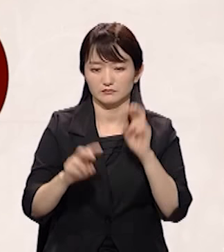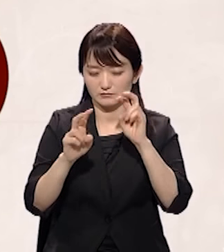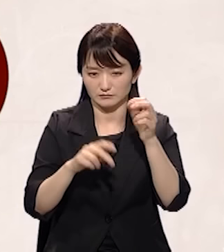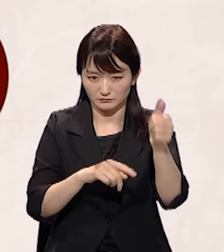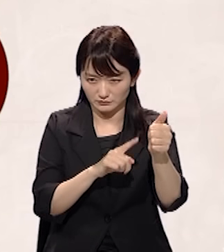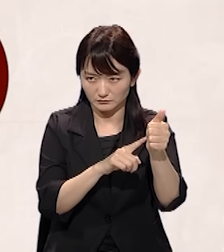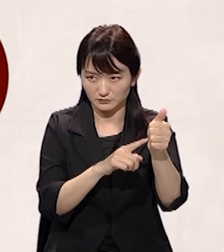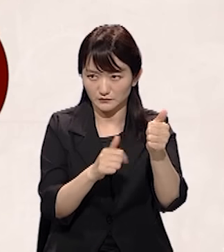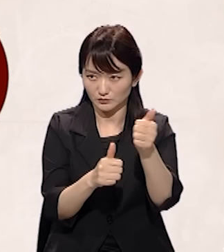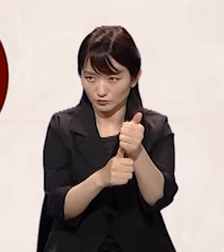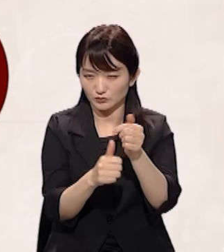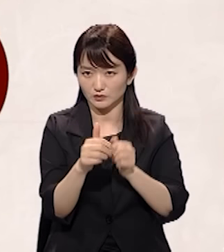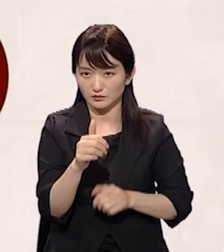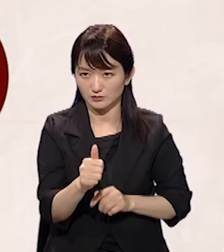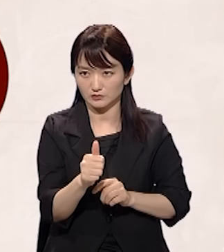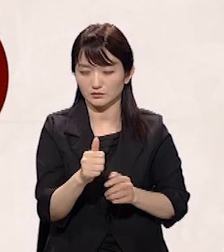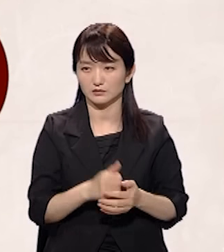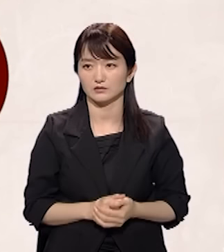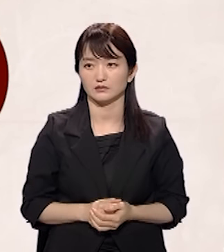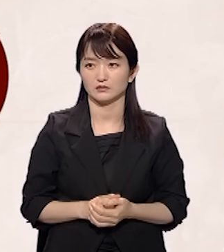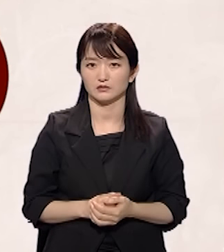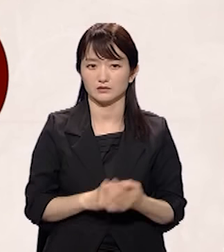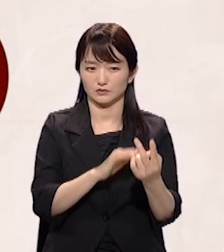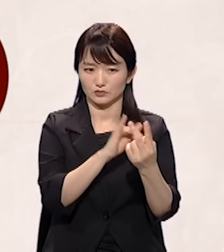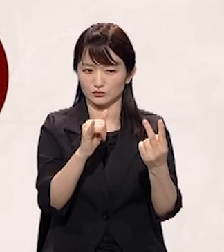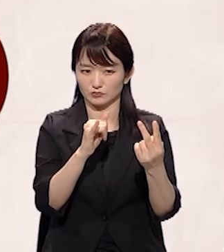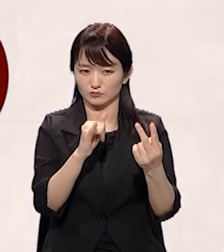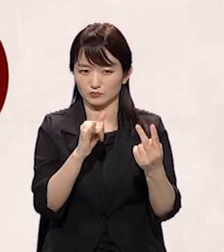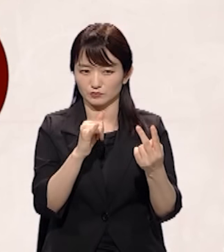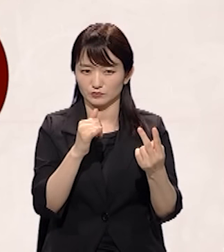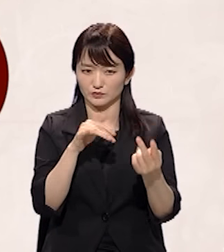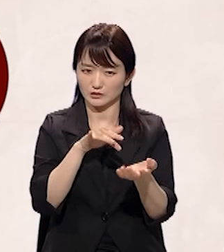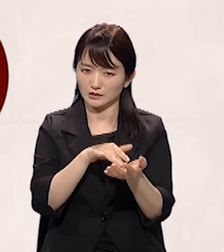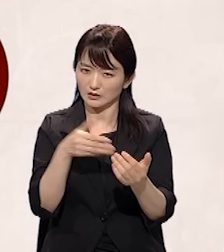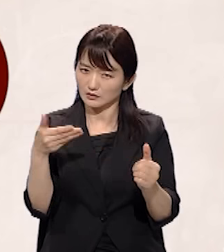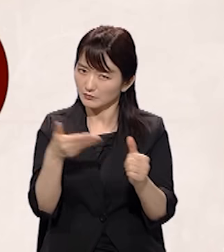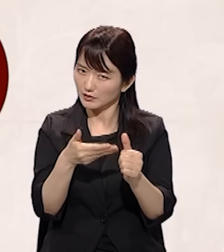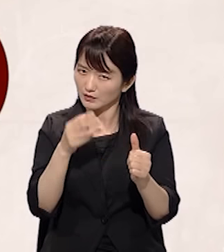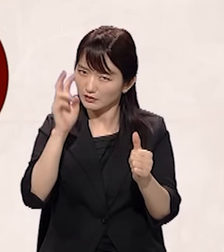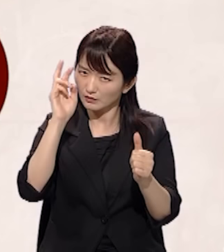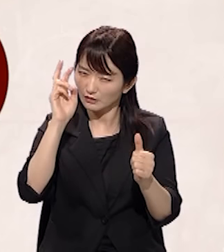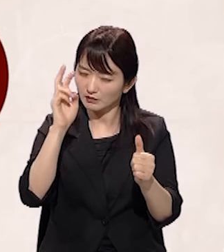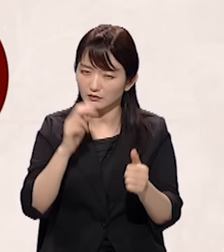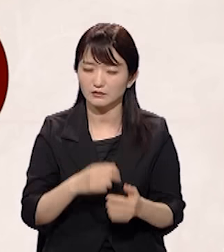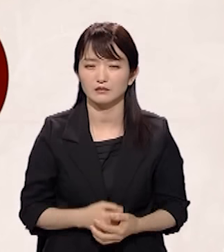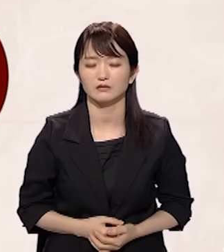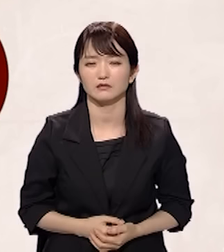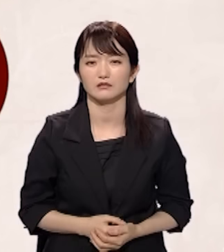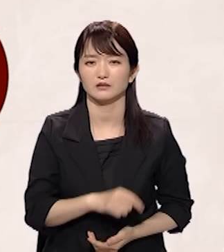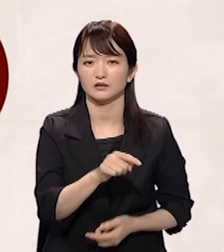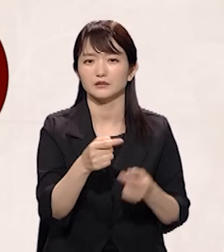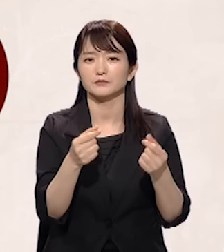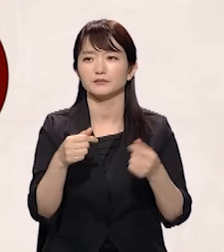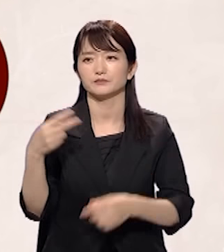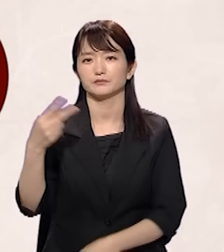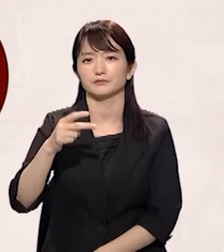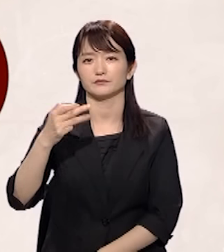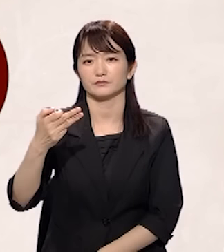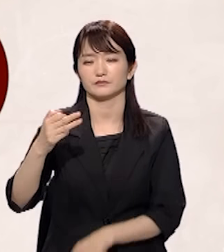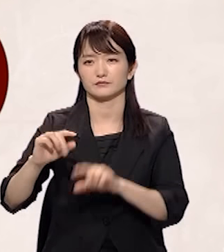부회장 그 경로당의 지도부를 노린 건가라는 생각도 언뜻 들고 말이죠 이예 이거 유상게 이제